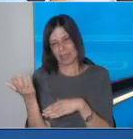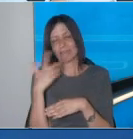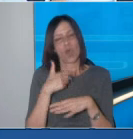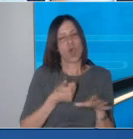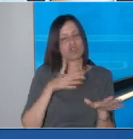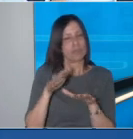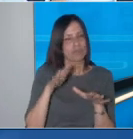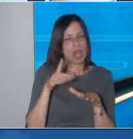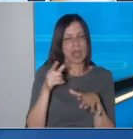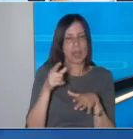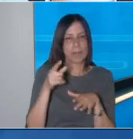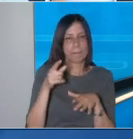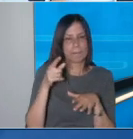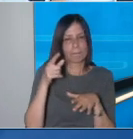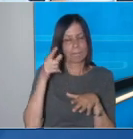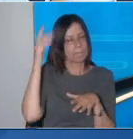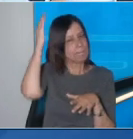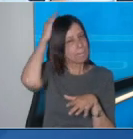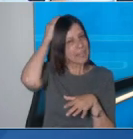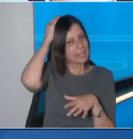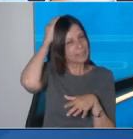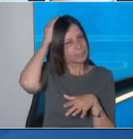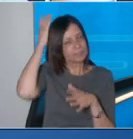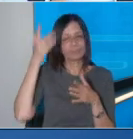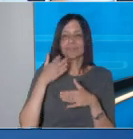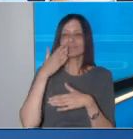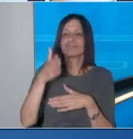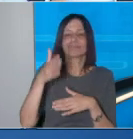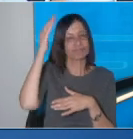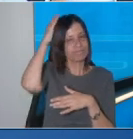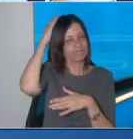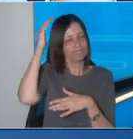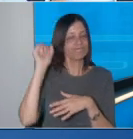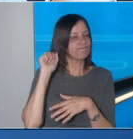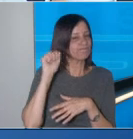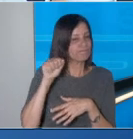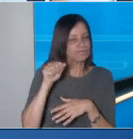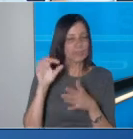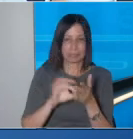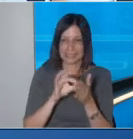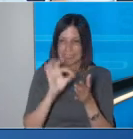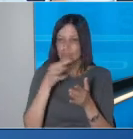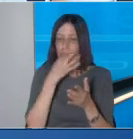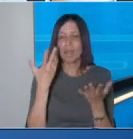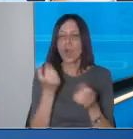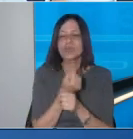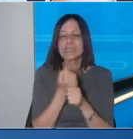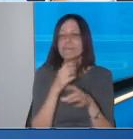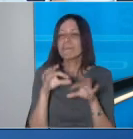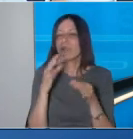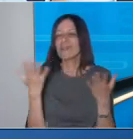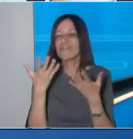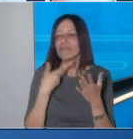וראש הממשלה נפתלי בנט. נכנס אליך נפתלי בנט, דופק בדלת במשרדו של רונן צור, אומר, תגיד לי, מה אני עושה עכשיו בבחירות? לאן אני